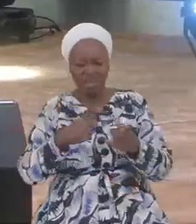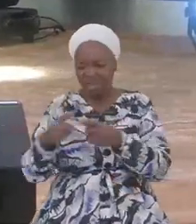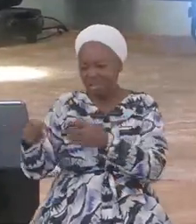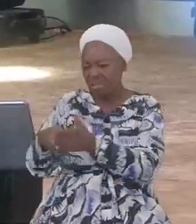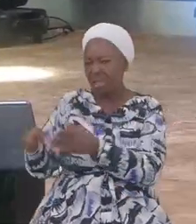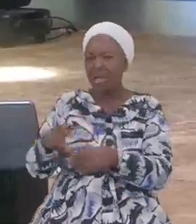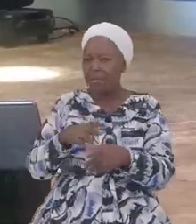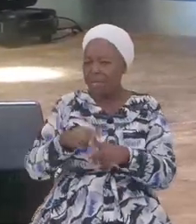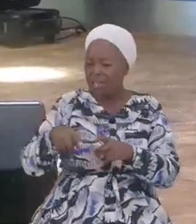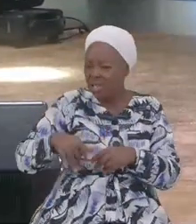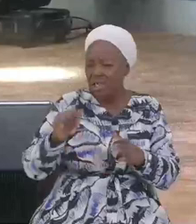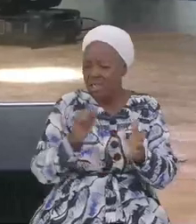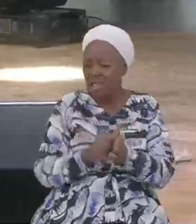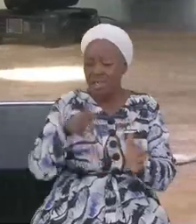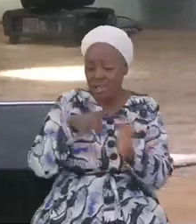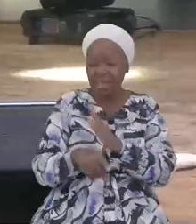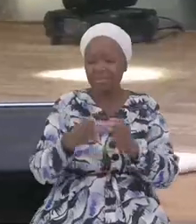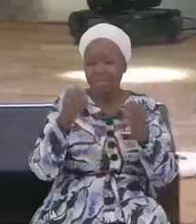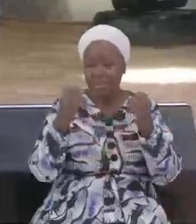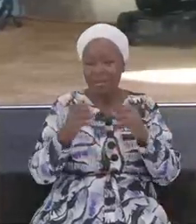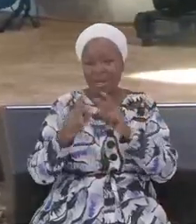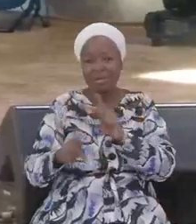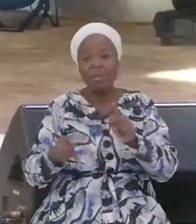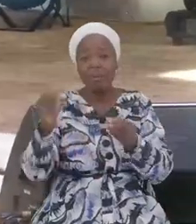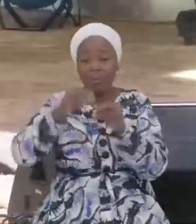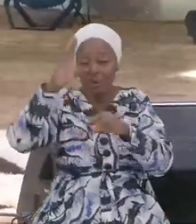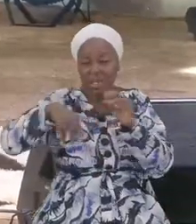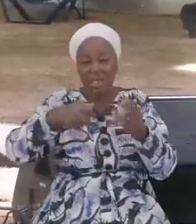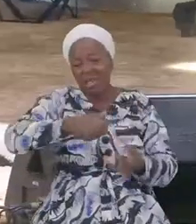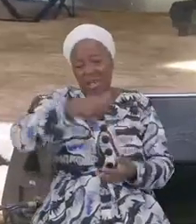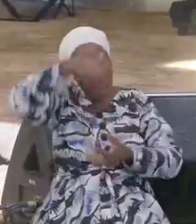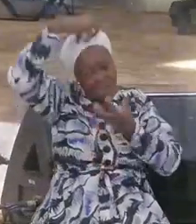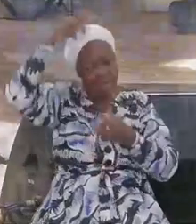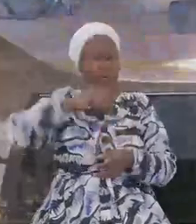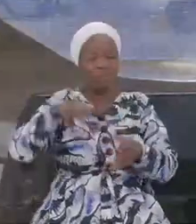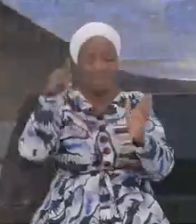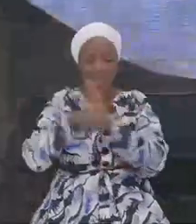Où avez-vous eu cette maladie? Vous voyez, oui, le lion peut tuer,